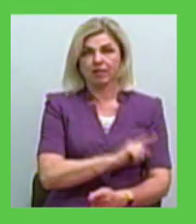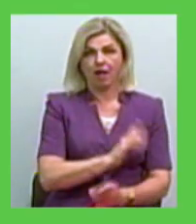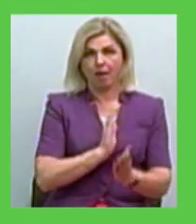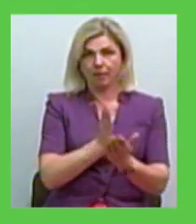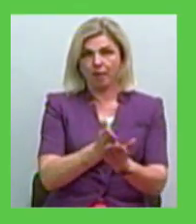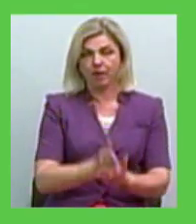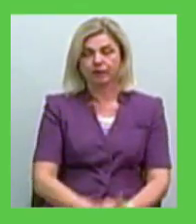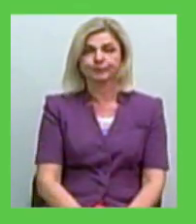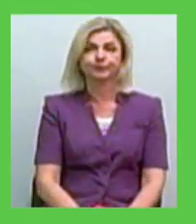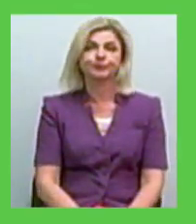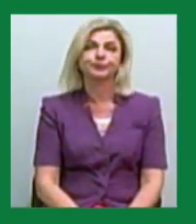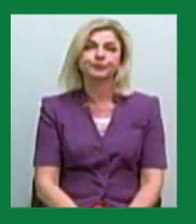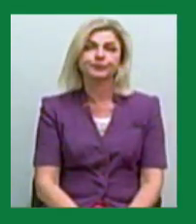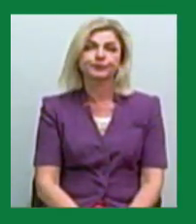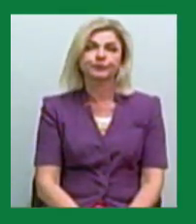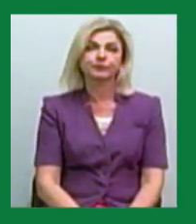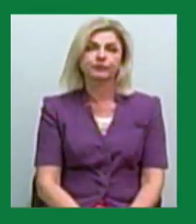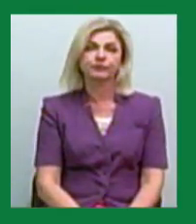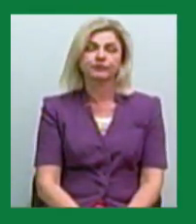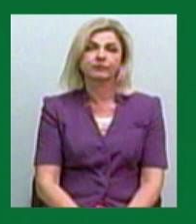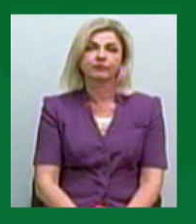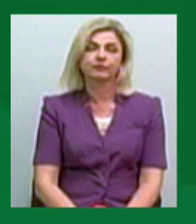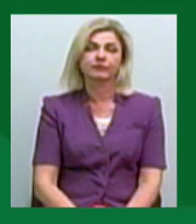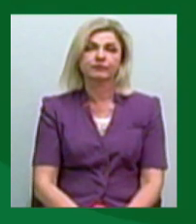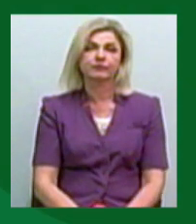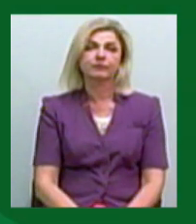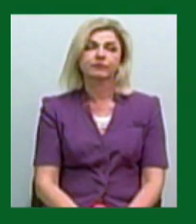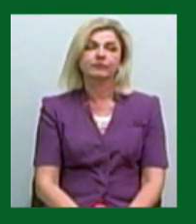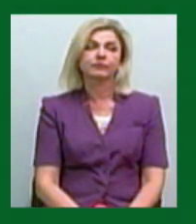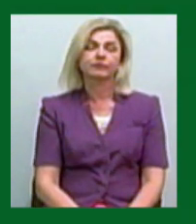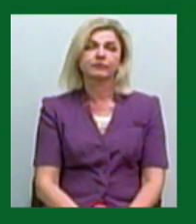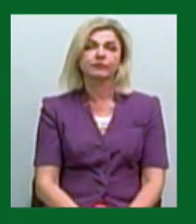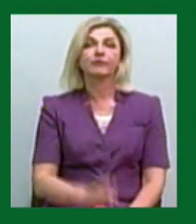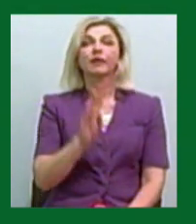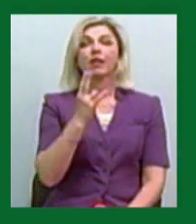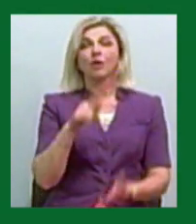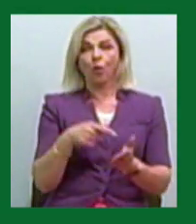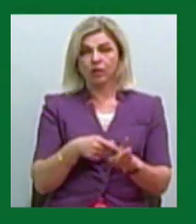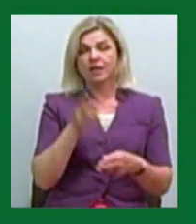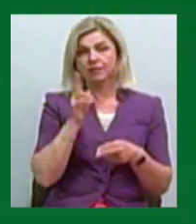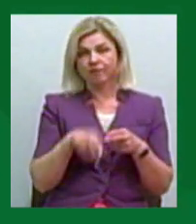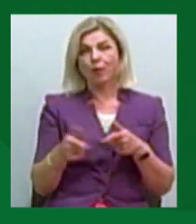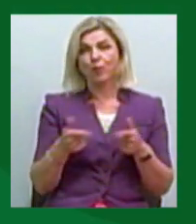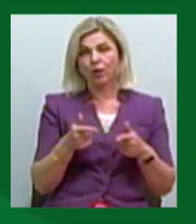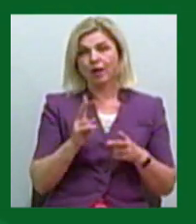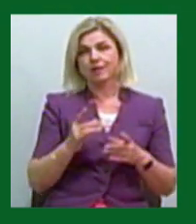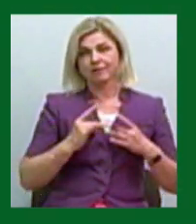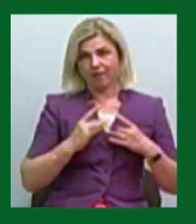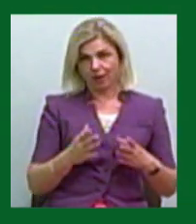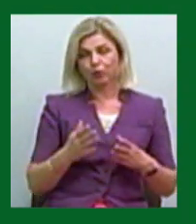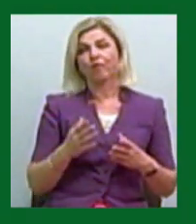У Миколаїві Миколаєві завершується підготовка до